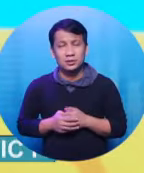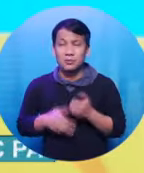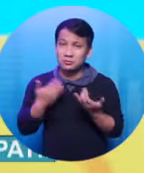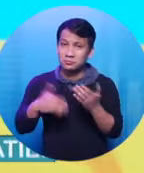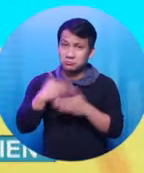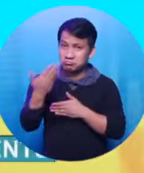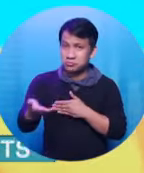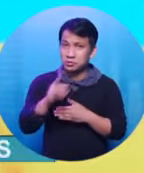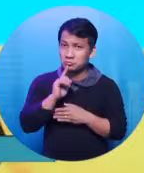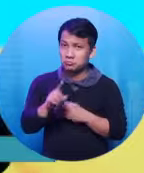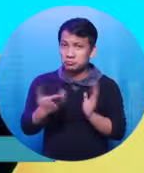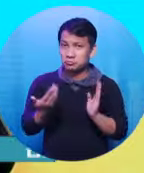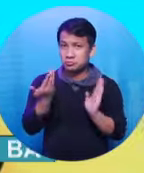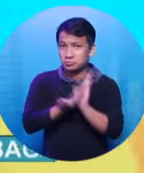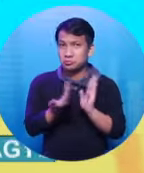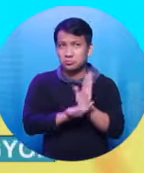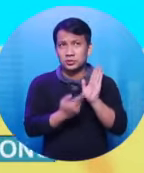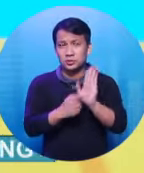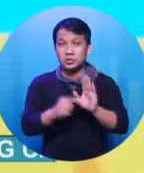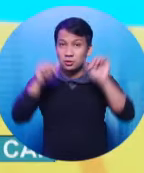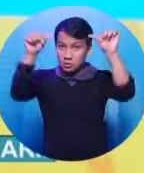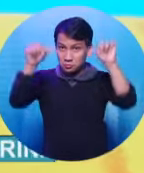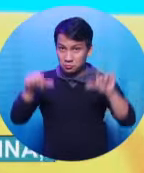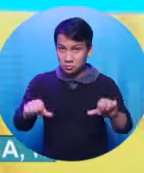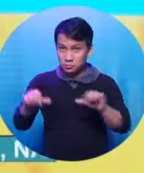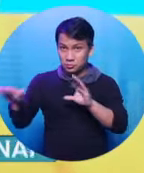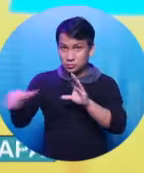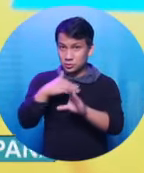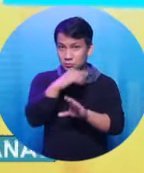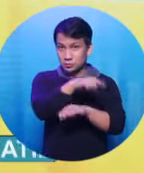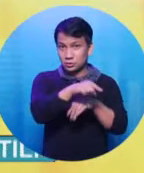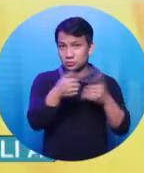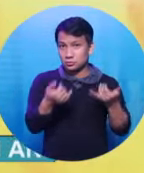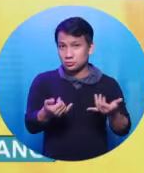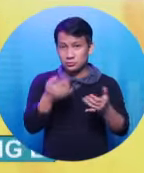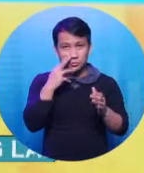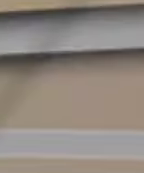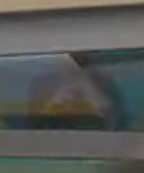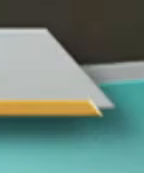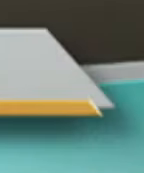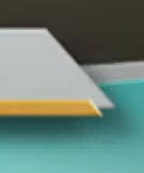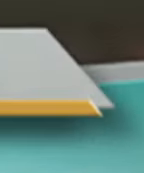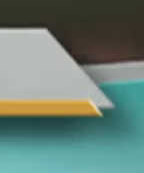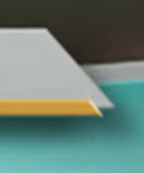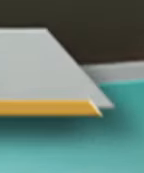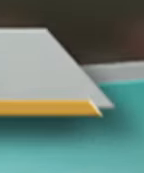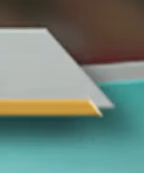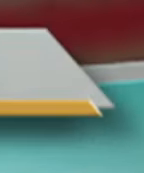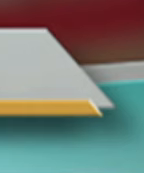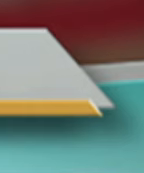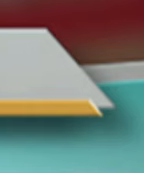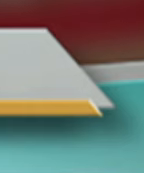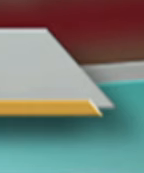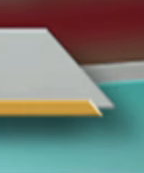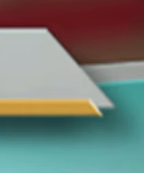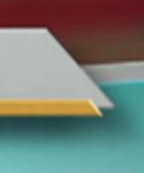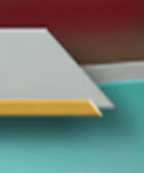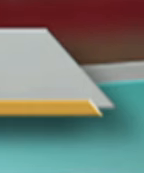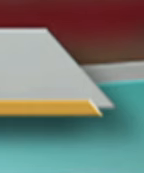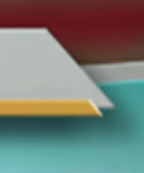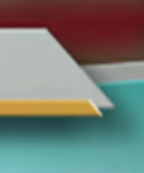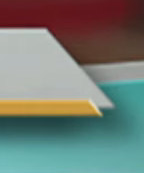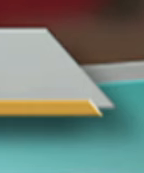Ito naman ang talagang sisikat. Ang post na ito na tinag sa'yo, Idol, panoorin natin. Tignan mo, John Wego, yung ginawa mo sa mukha